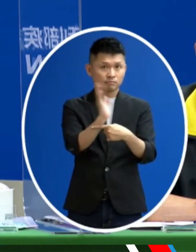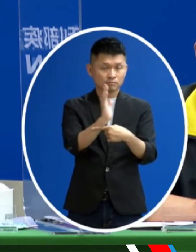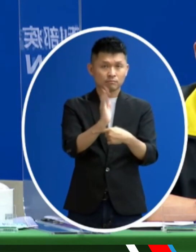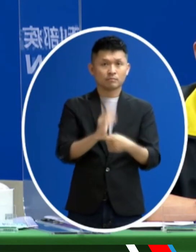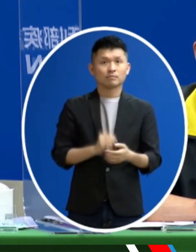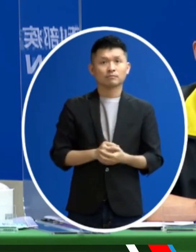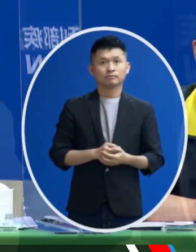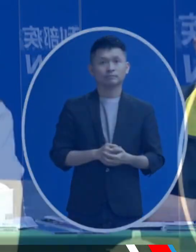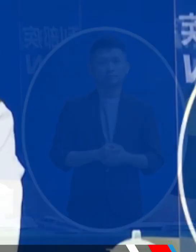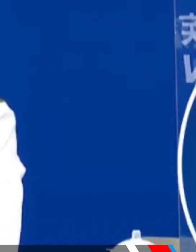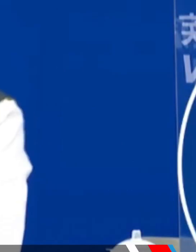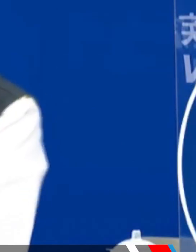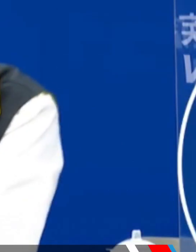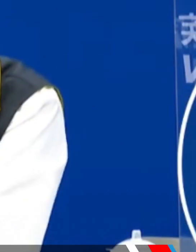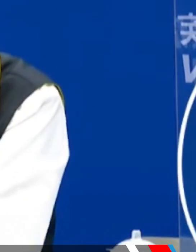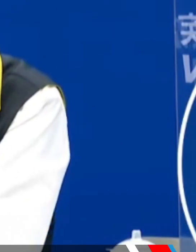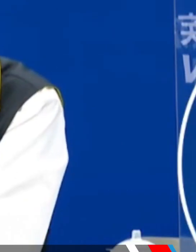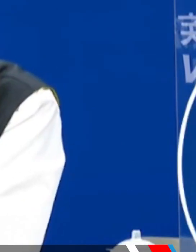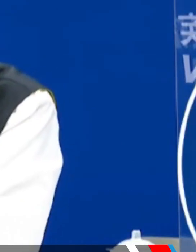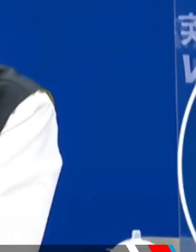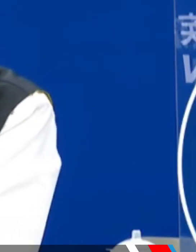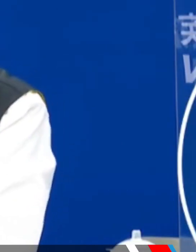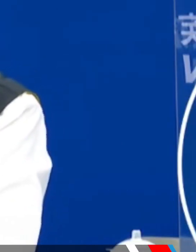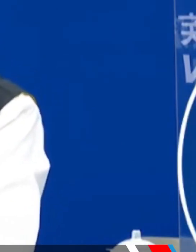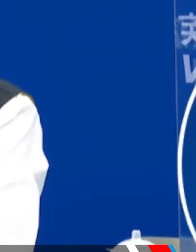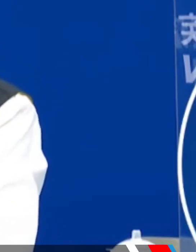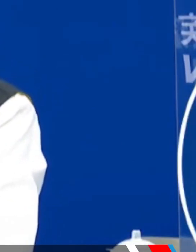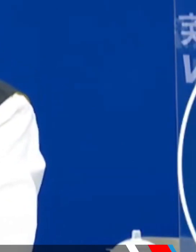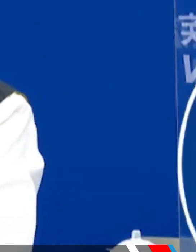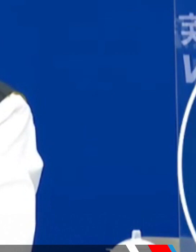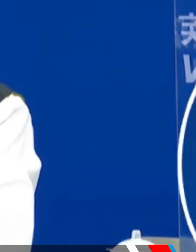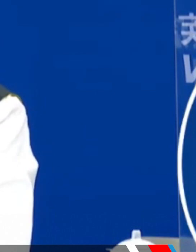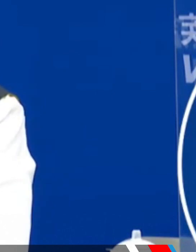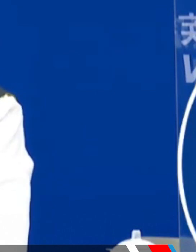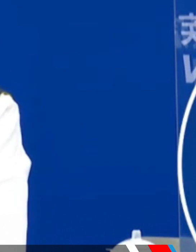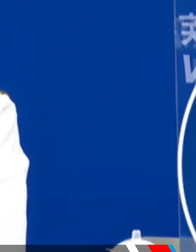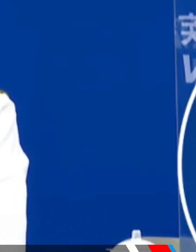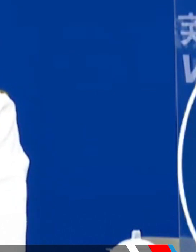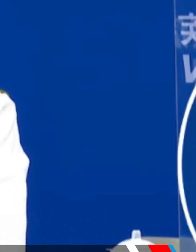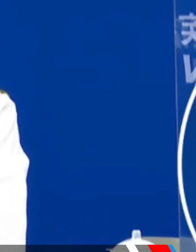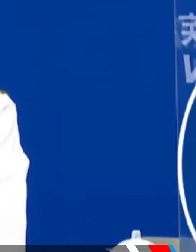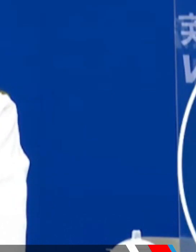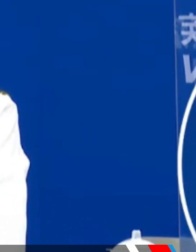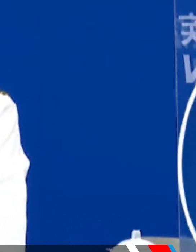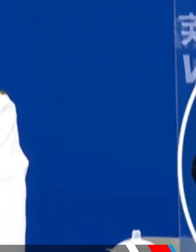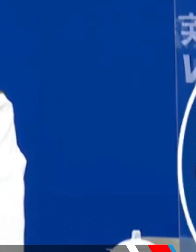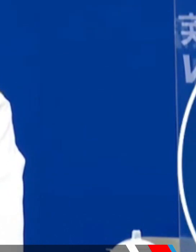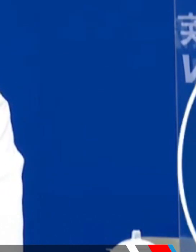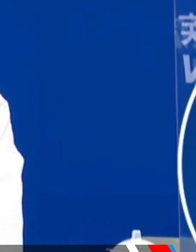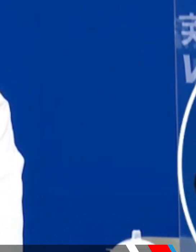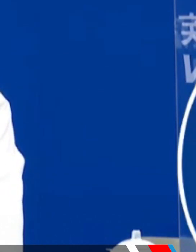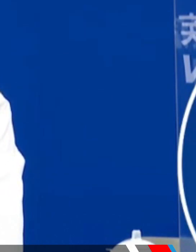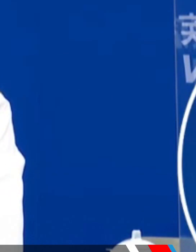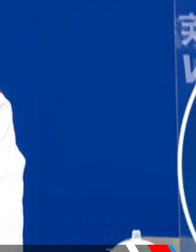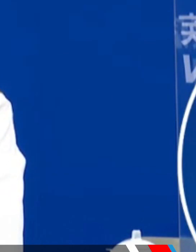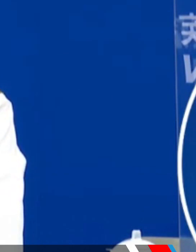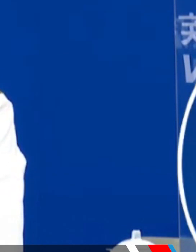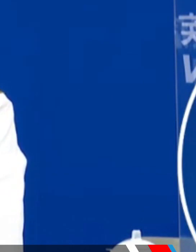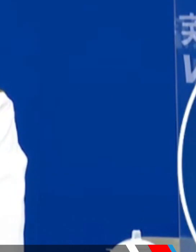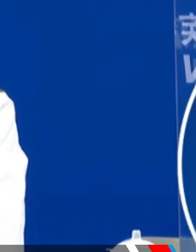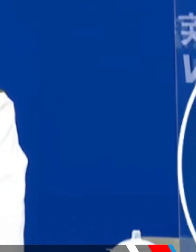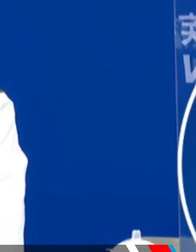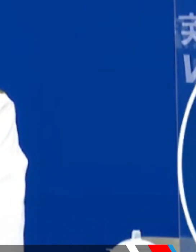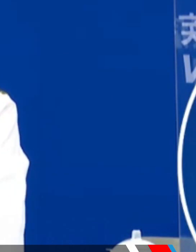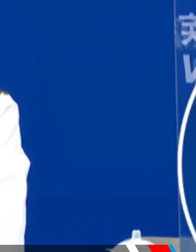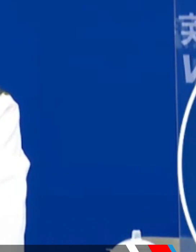板子上可以看得到。那么这个所谓的孩童多系统的炎症症候群，它的发生